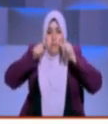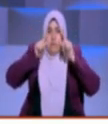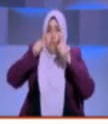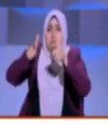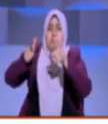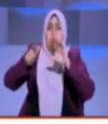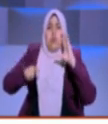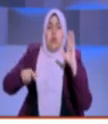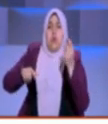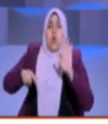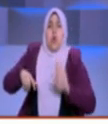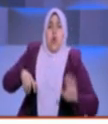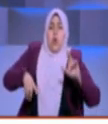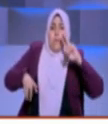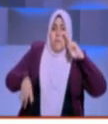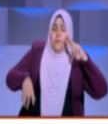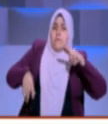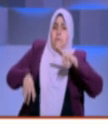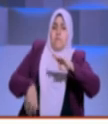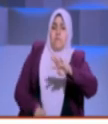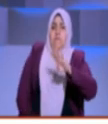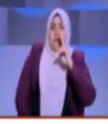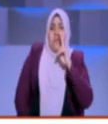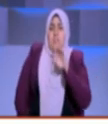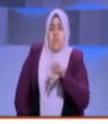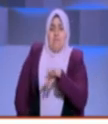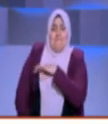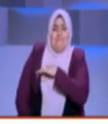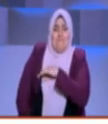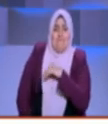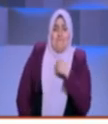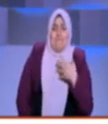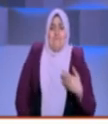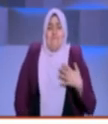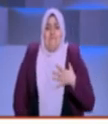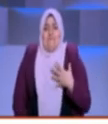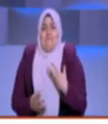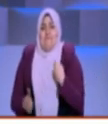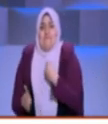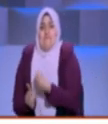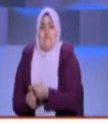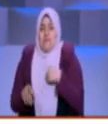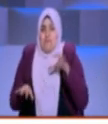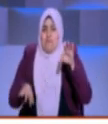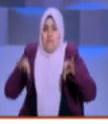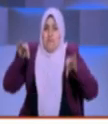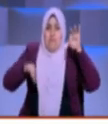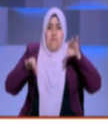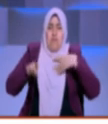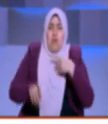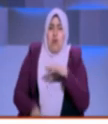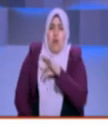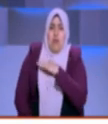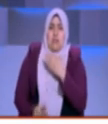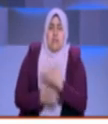أوروبا تنظر إليها أيضا نظرة إشفاق كبيرة تستحقها مدريد، العاصمة التي أصبحت مدارة ومدارة